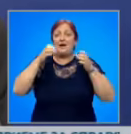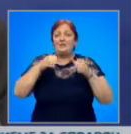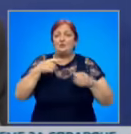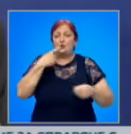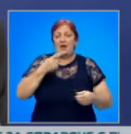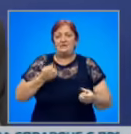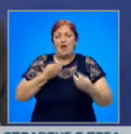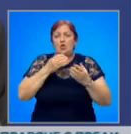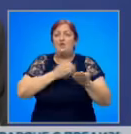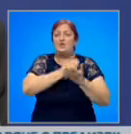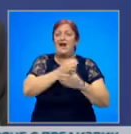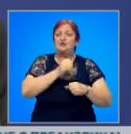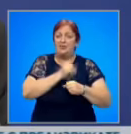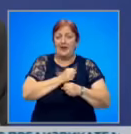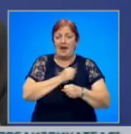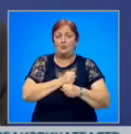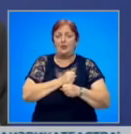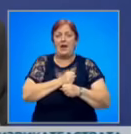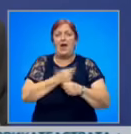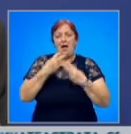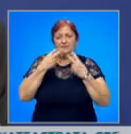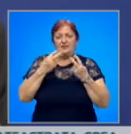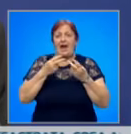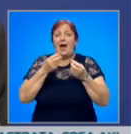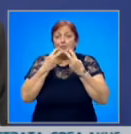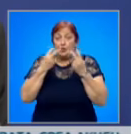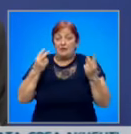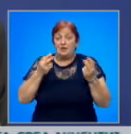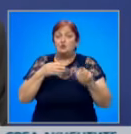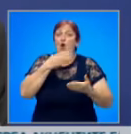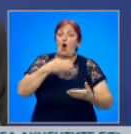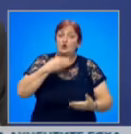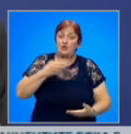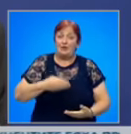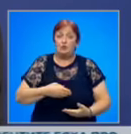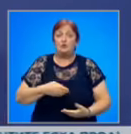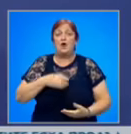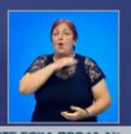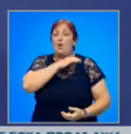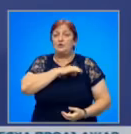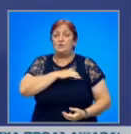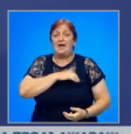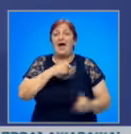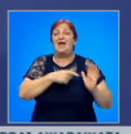демонстрира един нов начин на работа, демонстрира прозрачност и отчетност, успя да